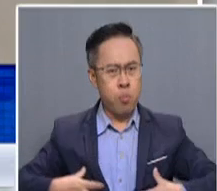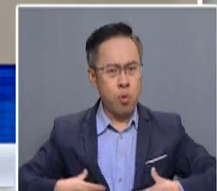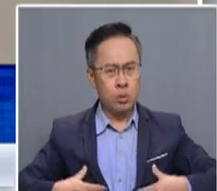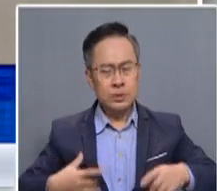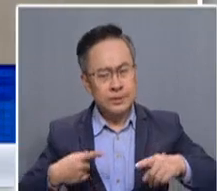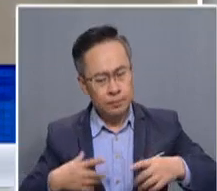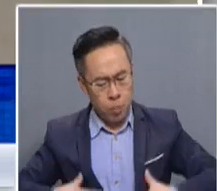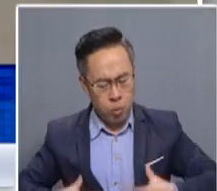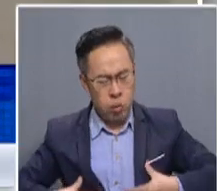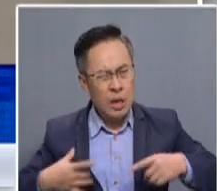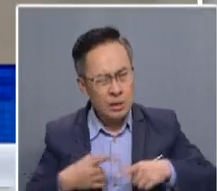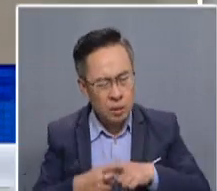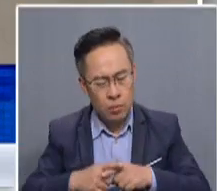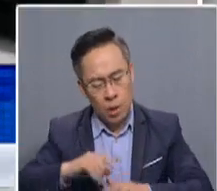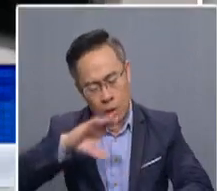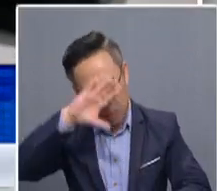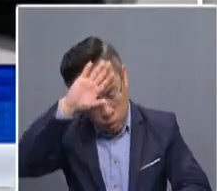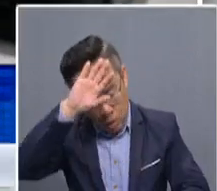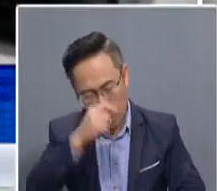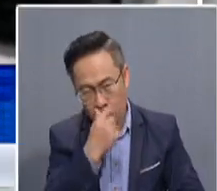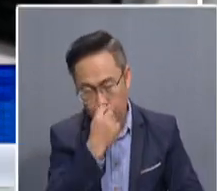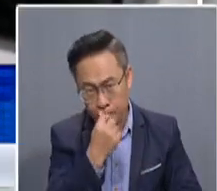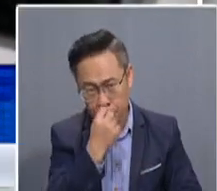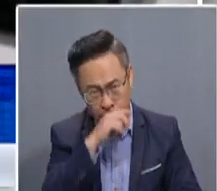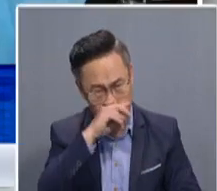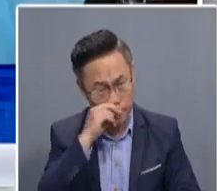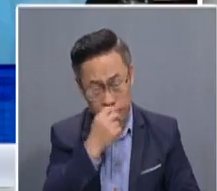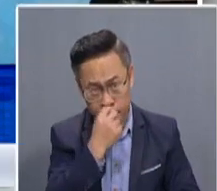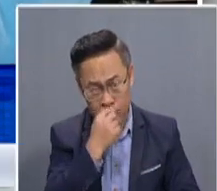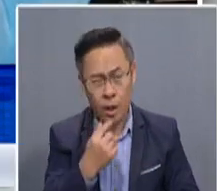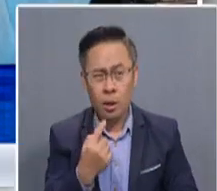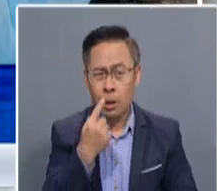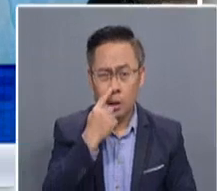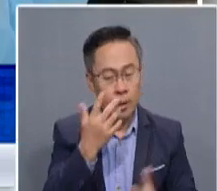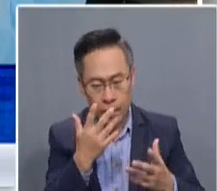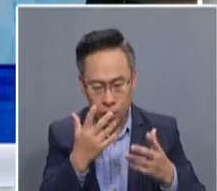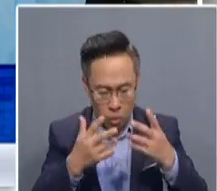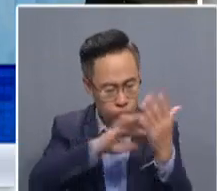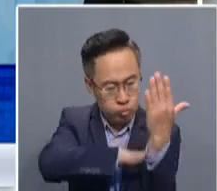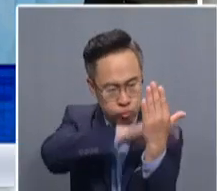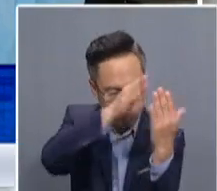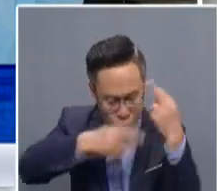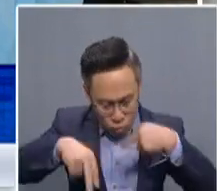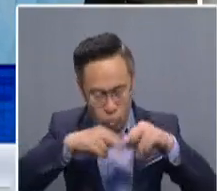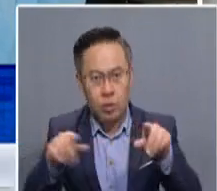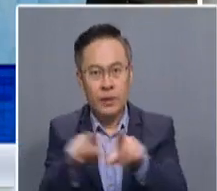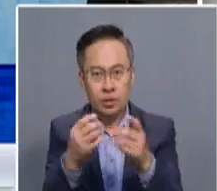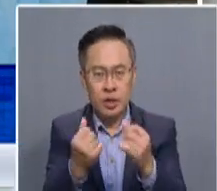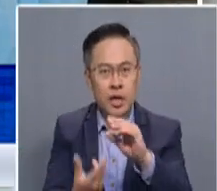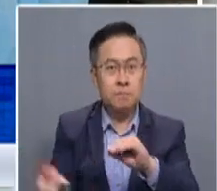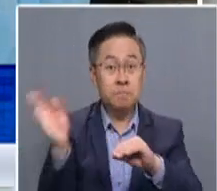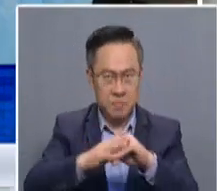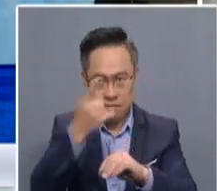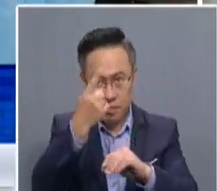การไข้หวัดจะต้องมีการคัดกรองเฝ้าระวังเป็นระยะอย่างต่อเนื่องทั้งชายแดนทั้งหมดรวมทั้งของประเทศด้วยนะครับซึ่งขณะนี้ได้ด